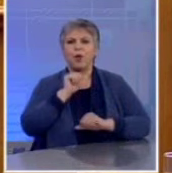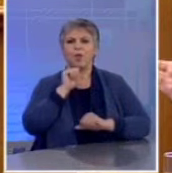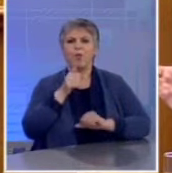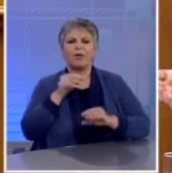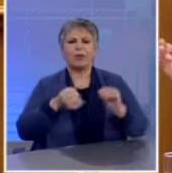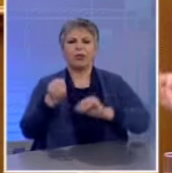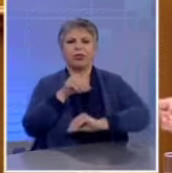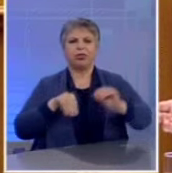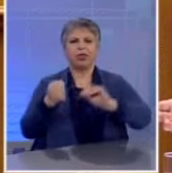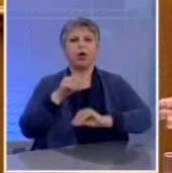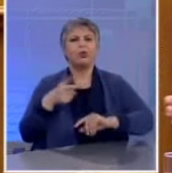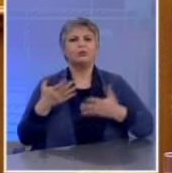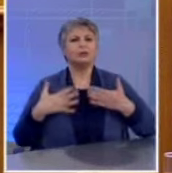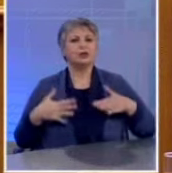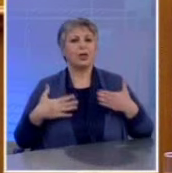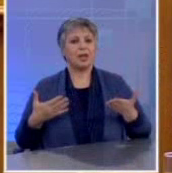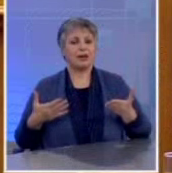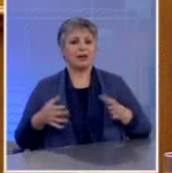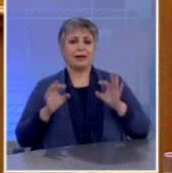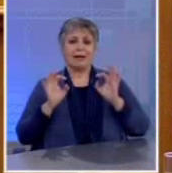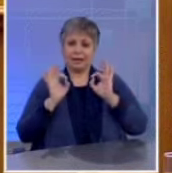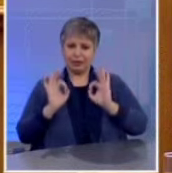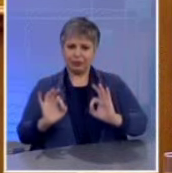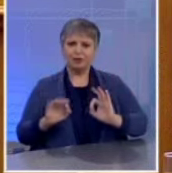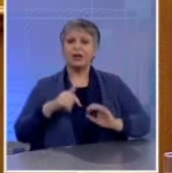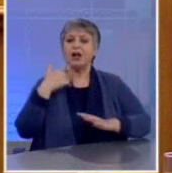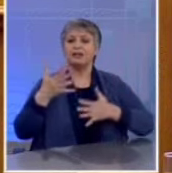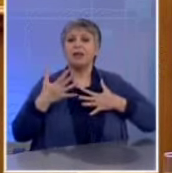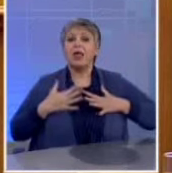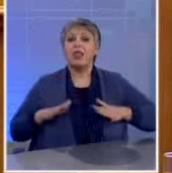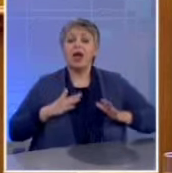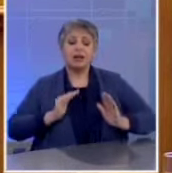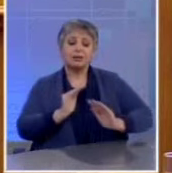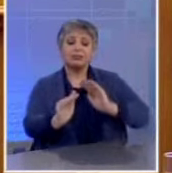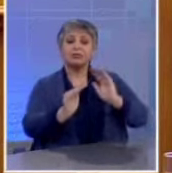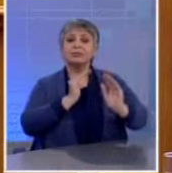Και βεβαίως ο ζήλος σας να προστατεύσετε τους φοροφυγάδες